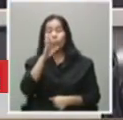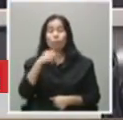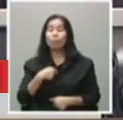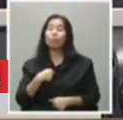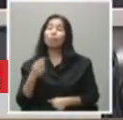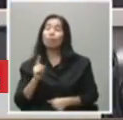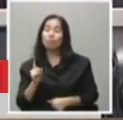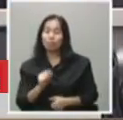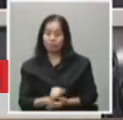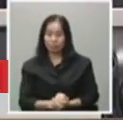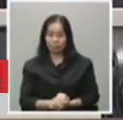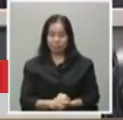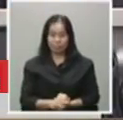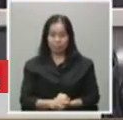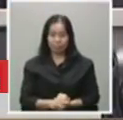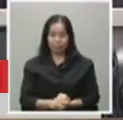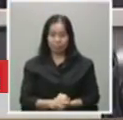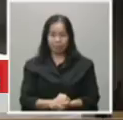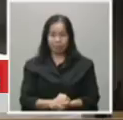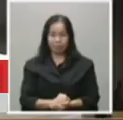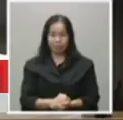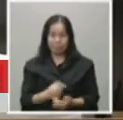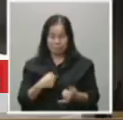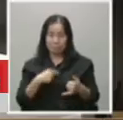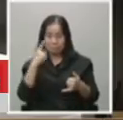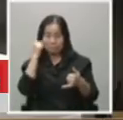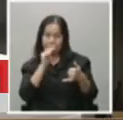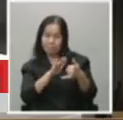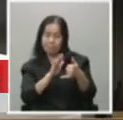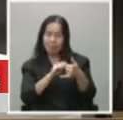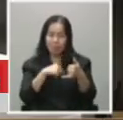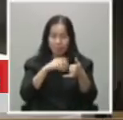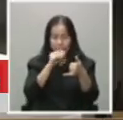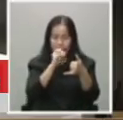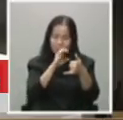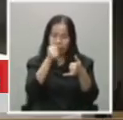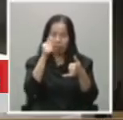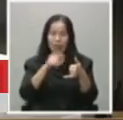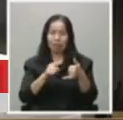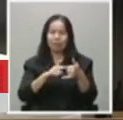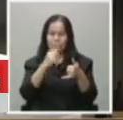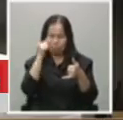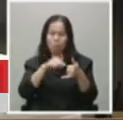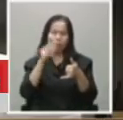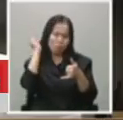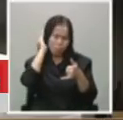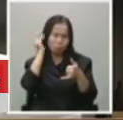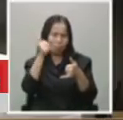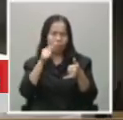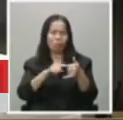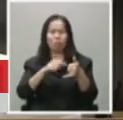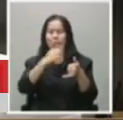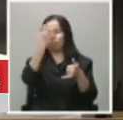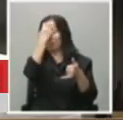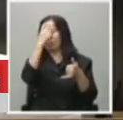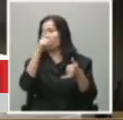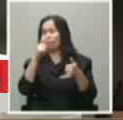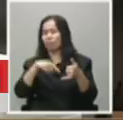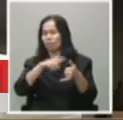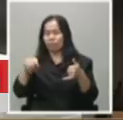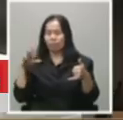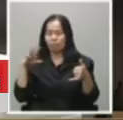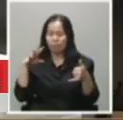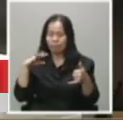เป็นยังไงบ้างจ๊ะไอ้ท่านเป็นท่านยังไงผมเชื่อว่าท่านต้องฟังนะแต่ทุกวันนี้ไม่มี